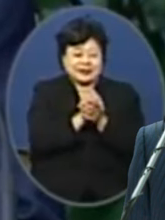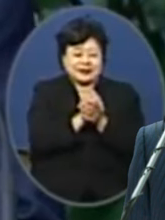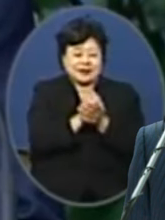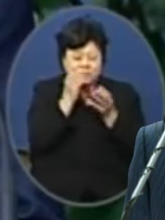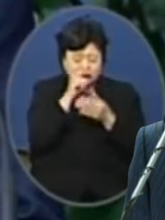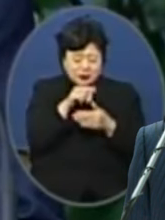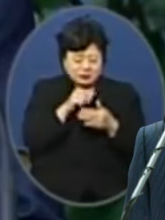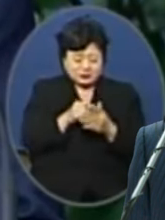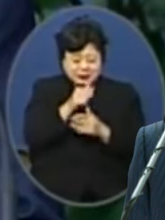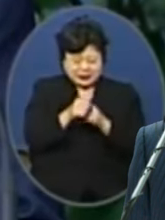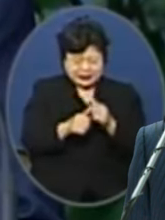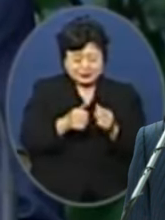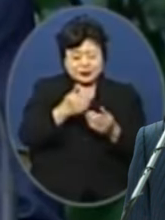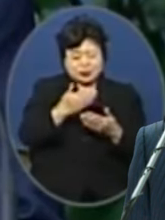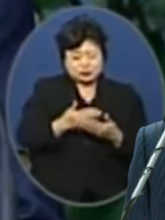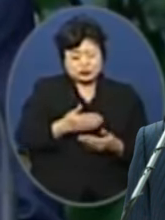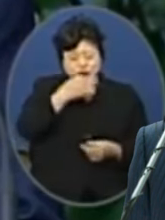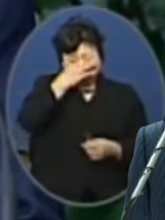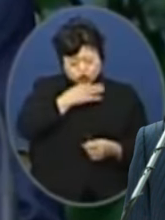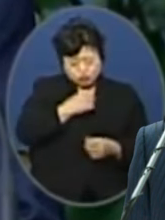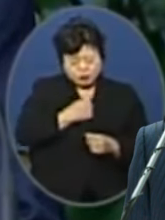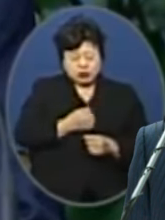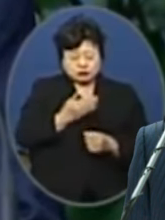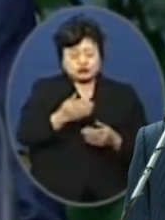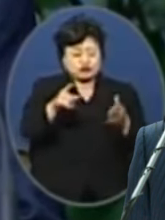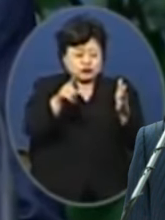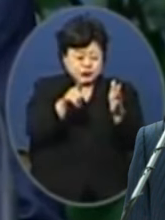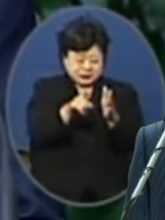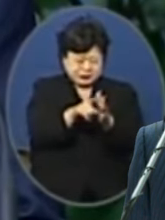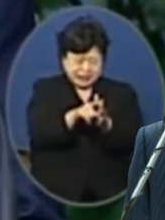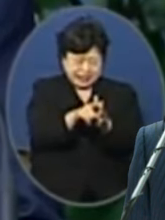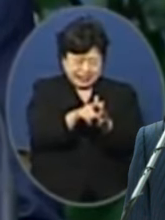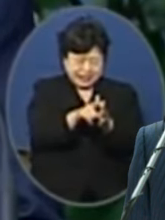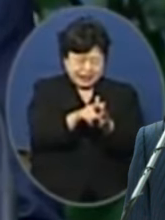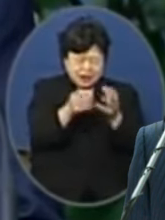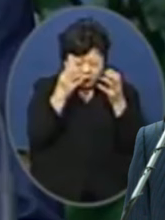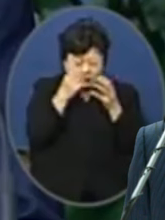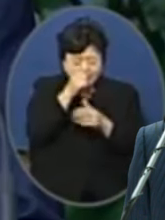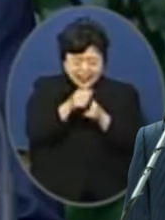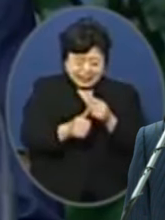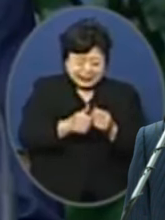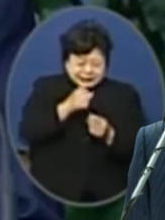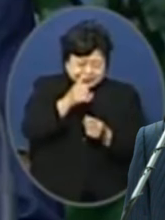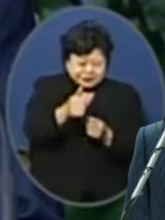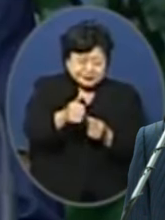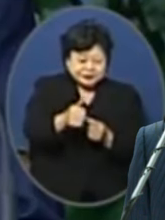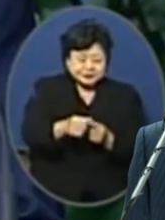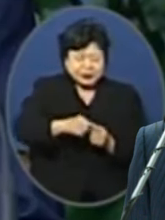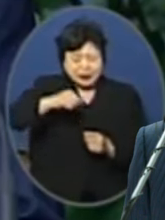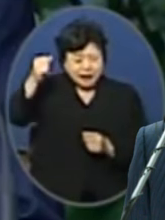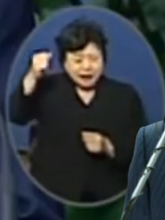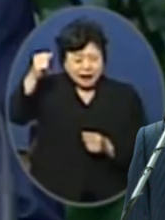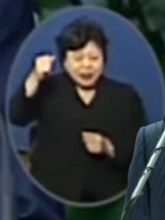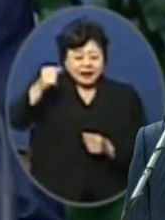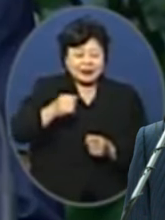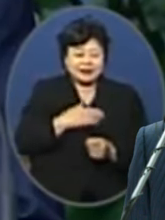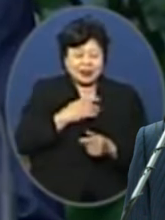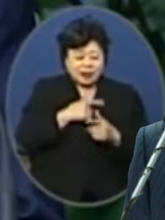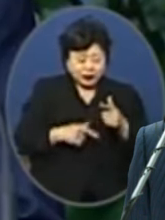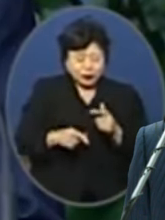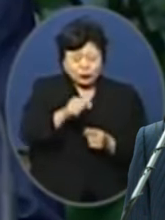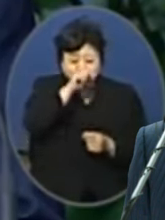고난 하나님이 내게 유게 할 줄 믿습니다 아멘 고난을 하나님 통해서 내가 더